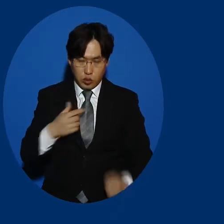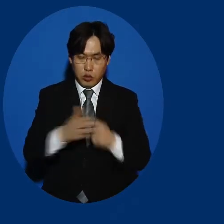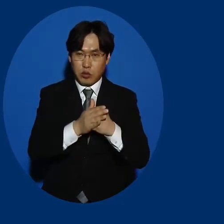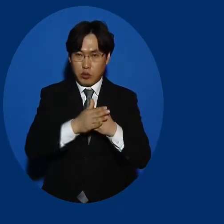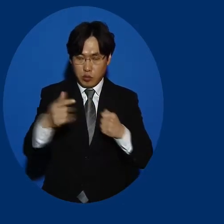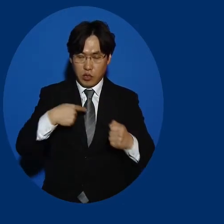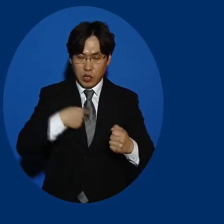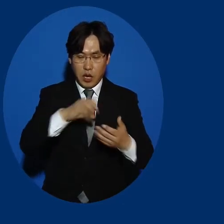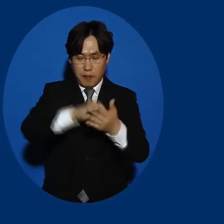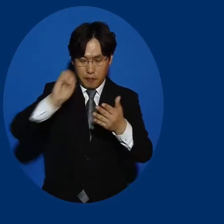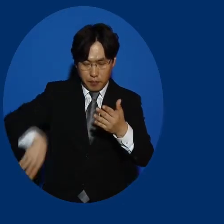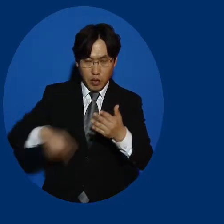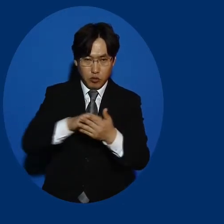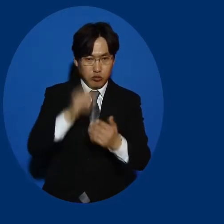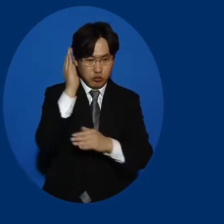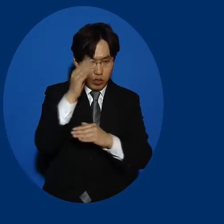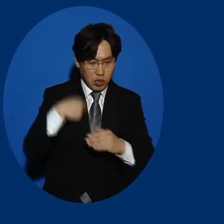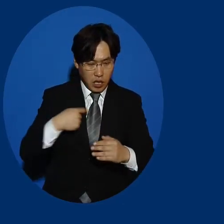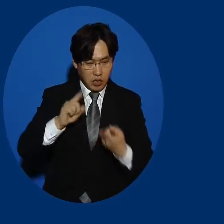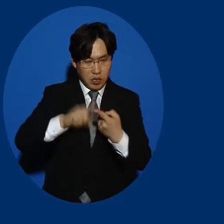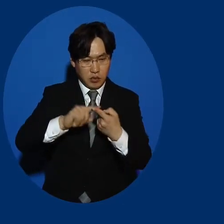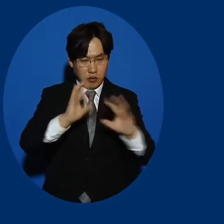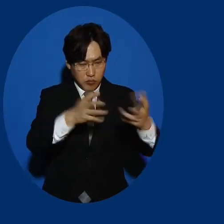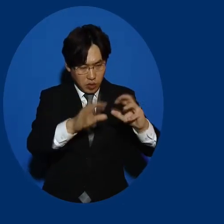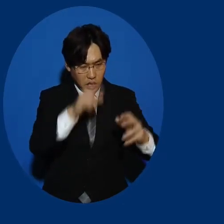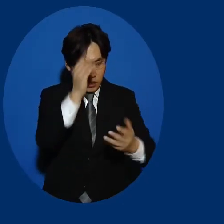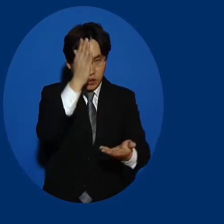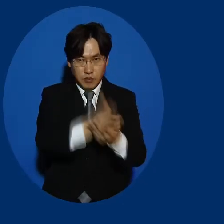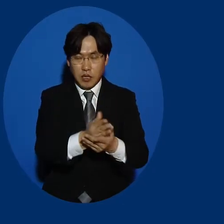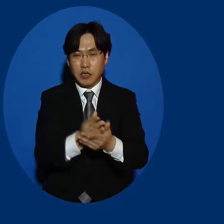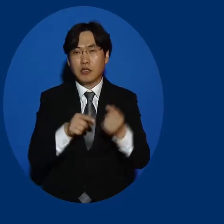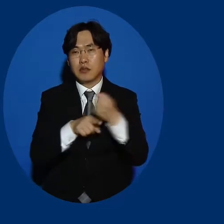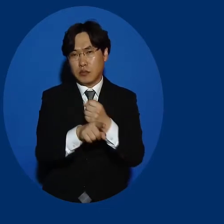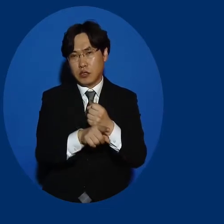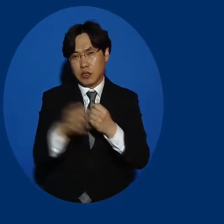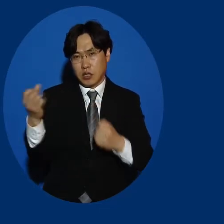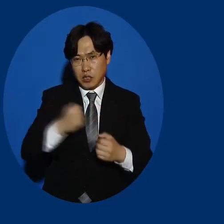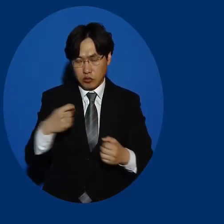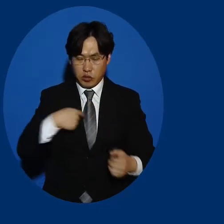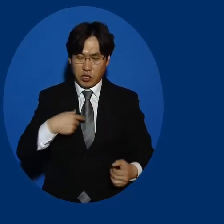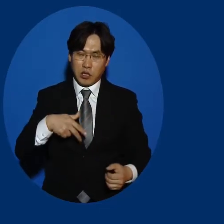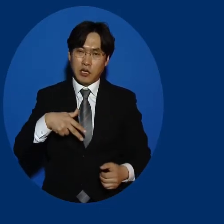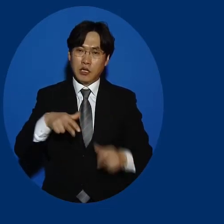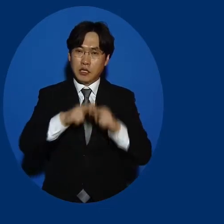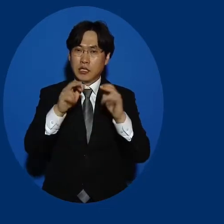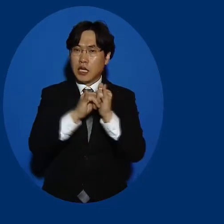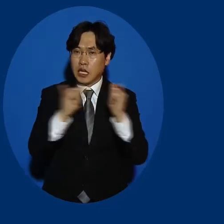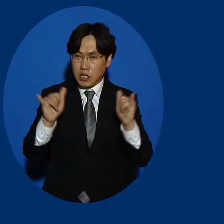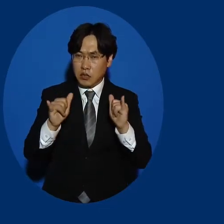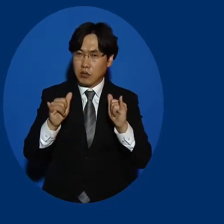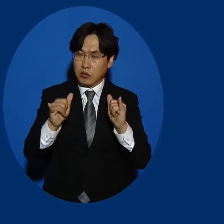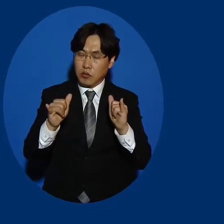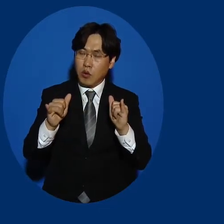강조하는 말이에요. 그래서 저는 이 말이 정말 꼭 장애인뿐만 아니라 이건 어느